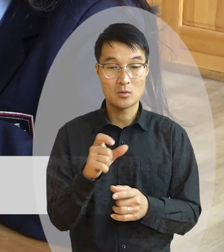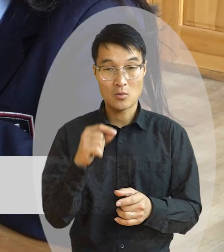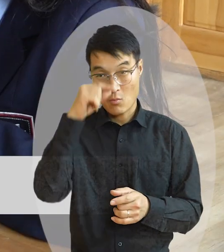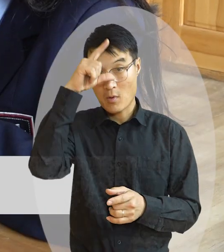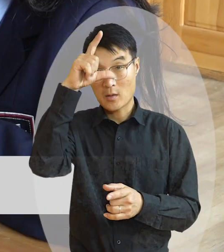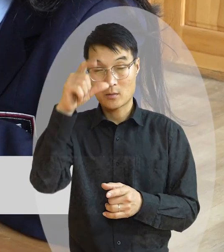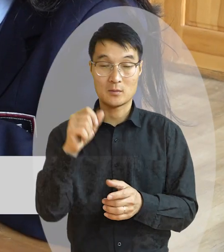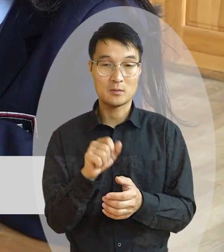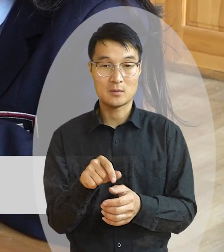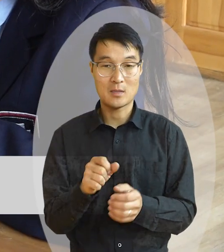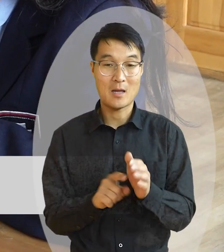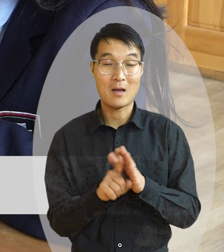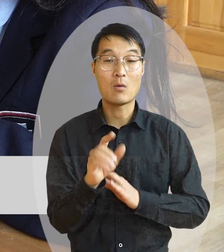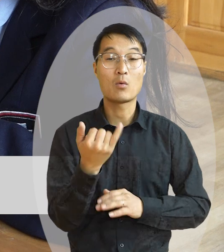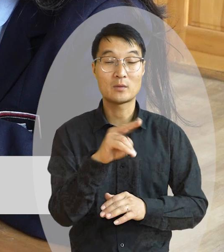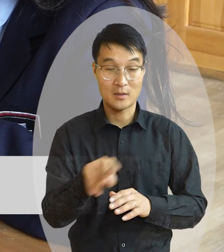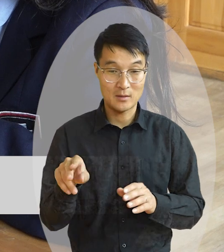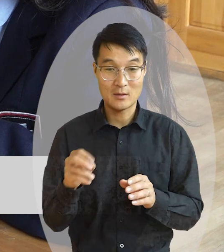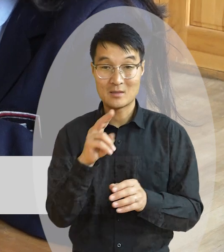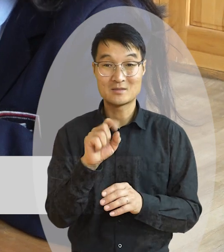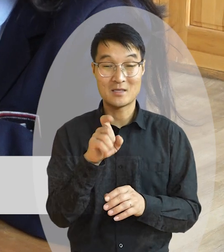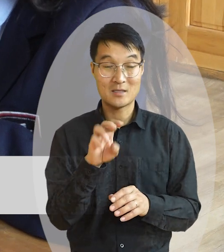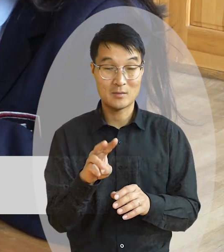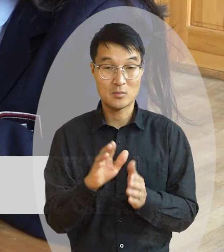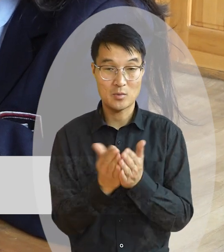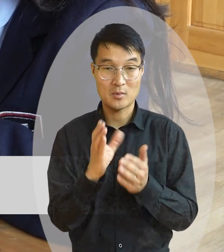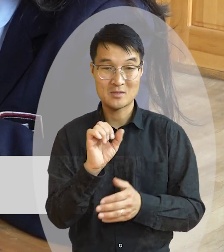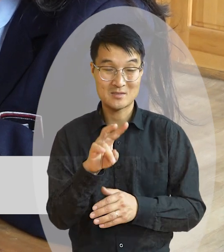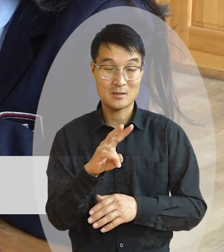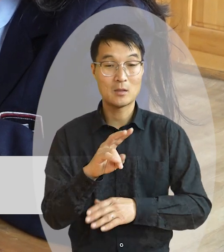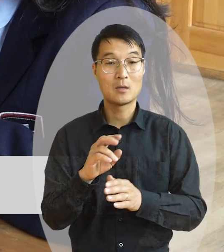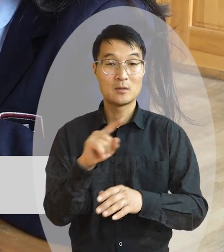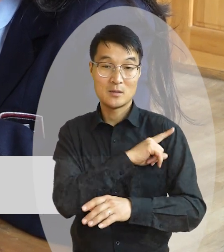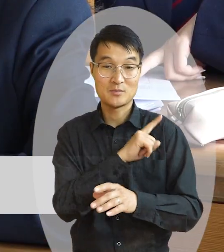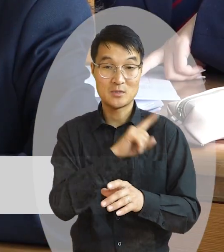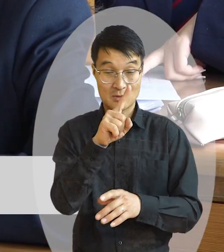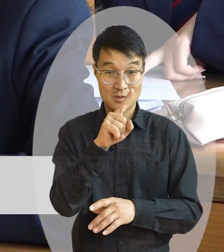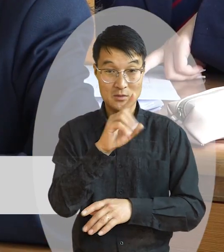технологийн дэвшлиг ашиглан цаг хугацаа орон зайнаас үл хамааран хаанаас ч үзэх боломжтой Захим Номын